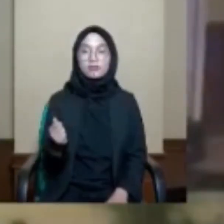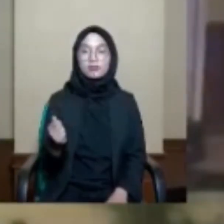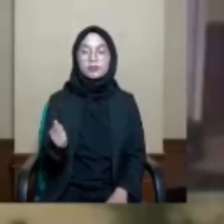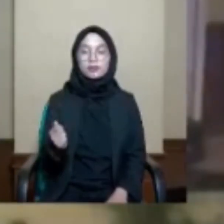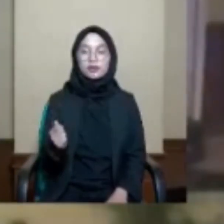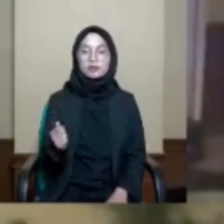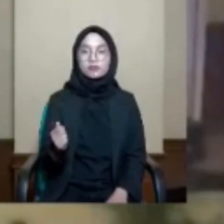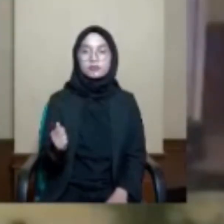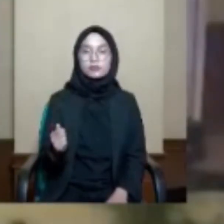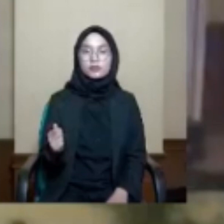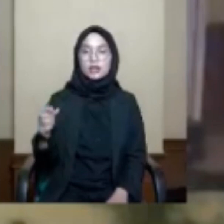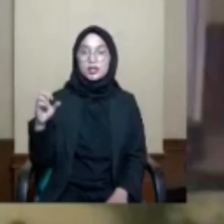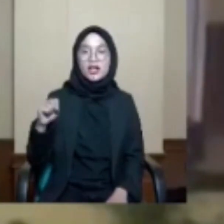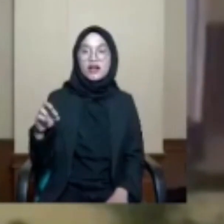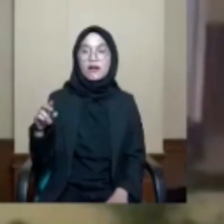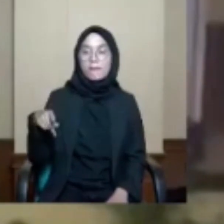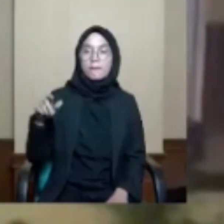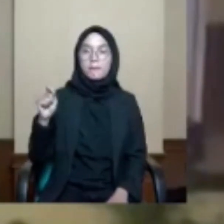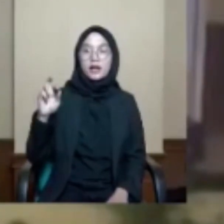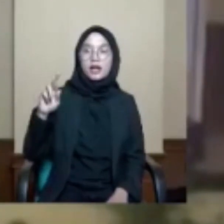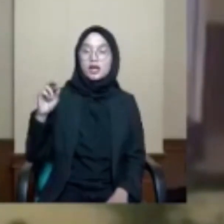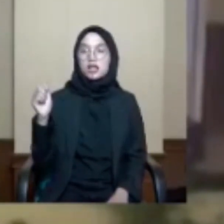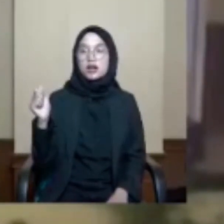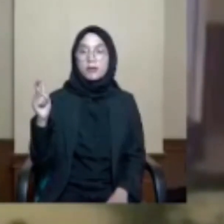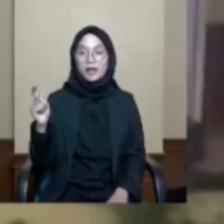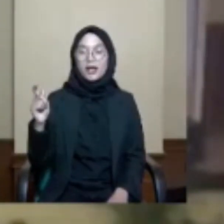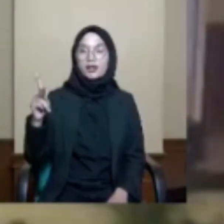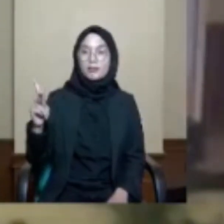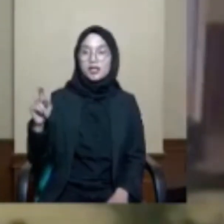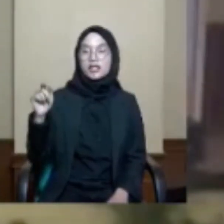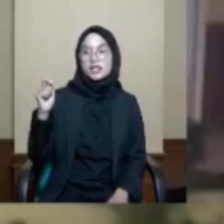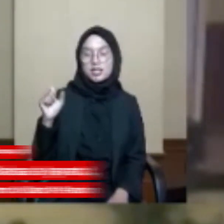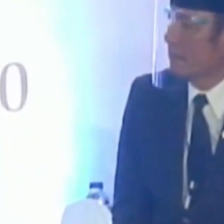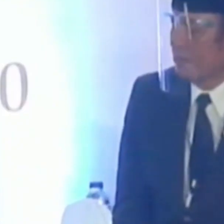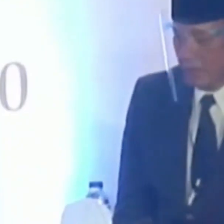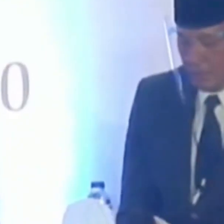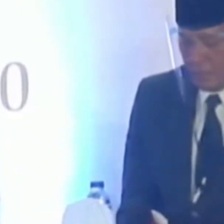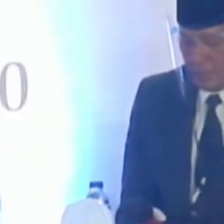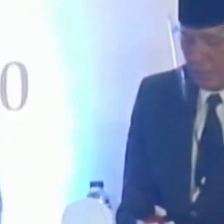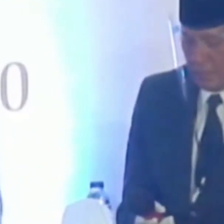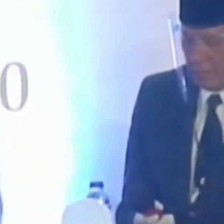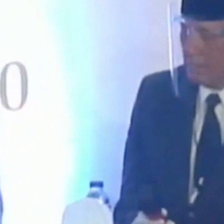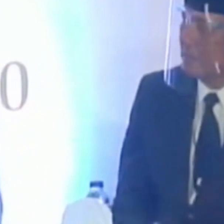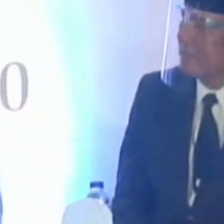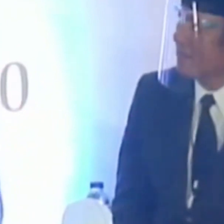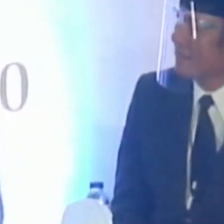ini digunakan oleh Cep Jam-Jam untuk melambaikan tangan ke kamera dan mengacungkan salam tiga jari. Mohon izin,